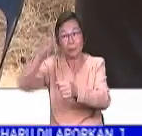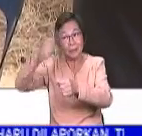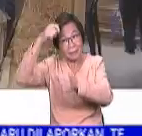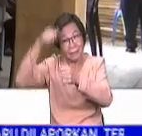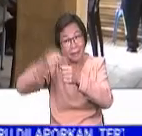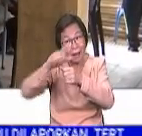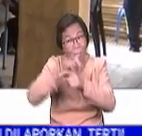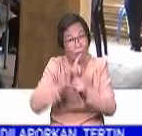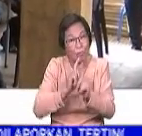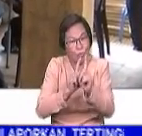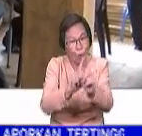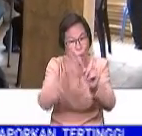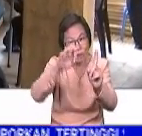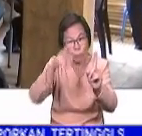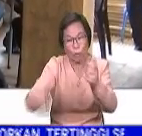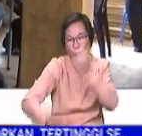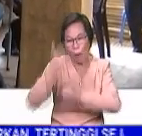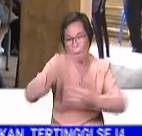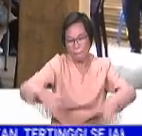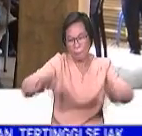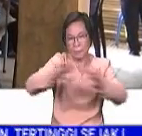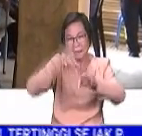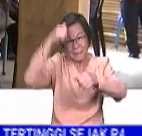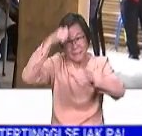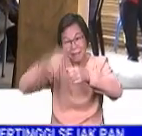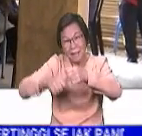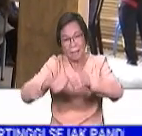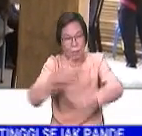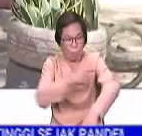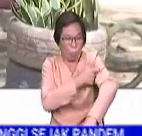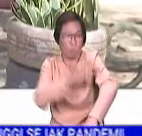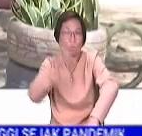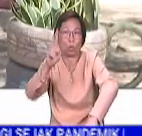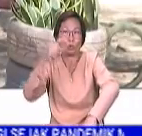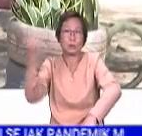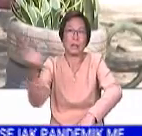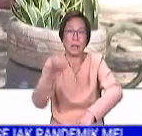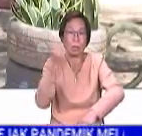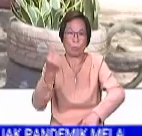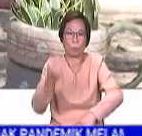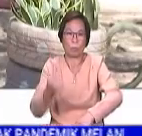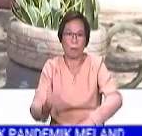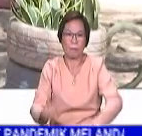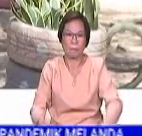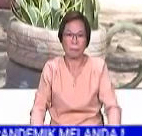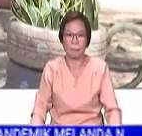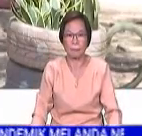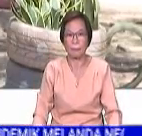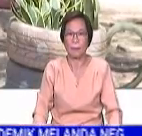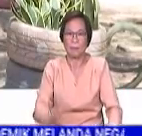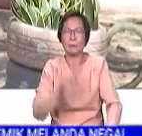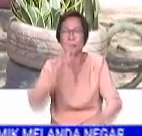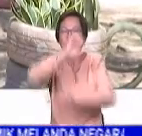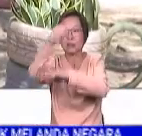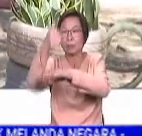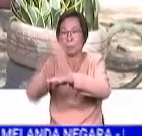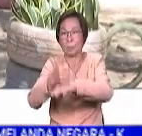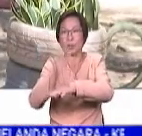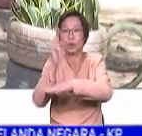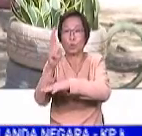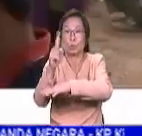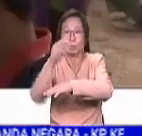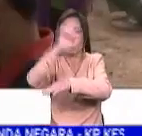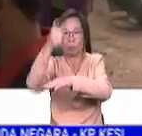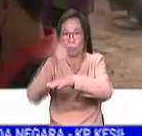lupa untuk mencegah shop dan sepaling penting jangan lupa itu secondes tengok selalu kan itu kan yang telah diberi Janji temu yang